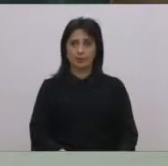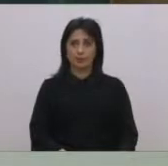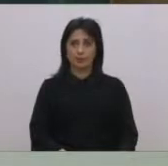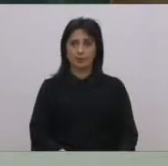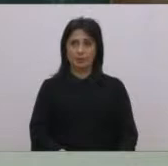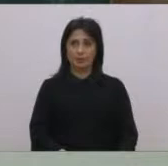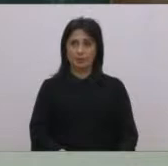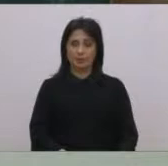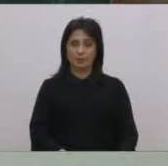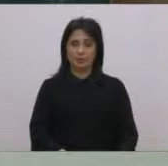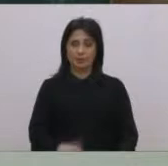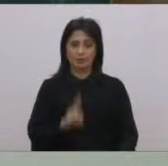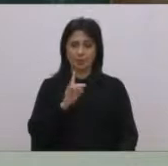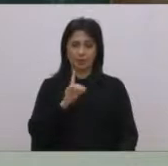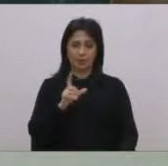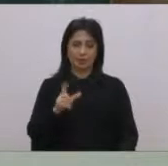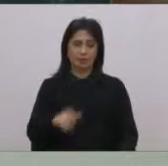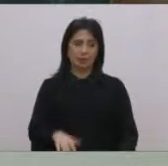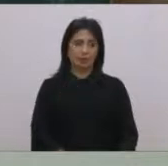Hatorim David Kerkitoțe.